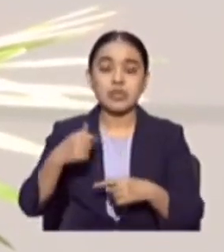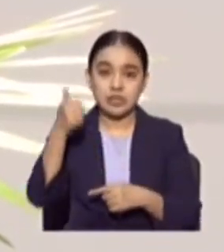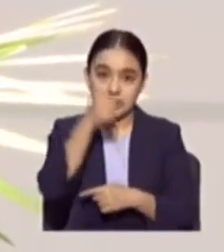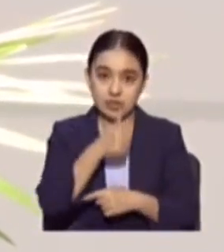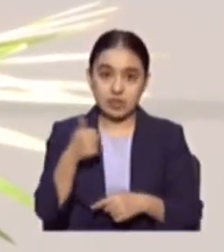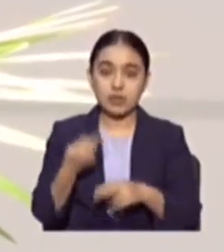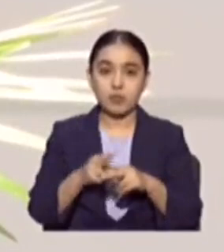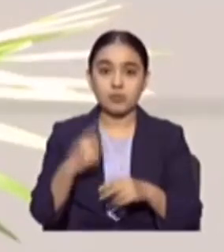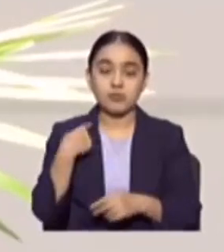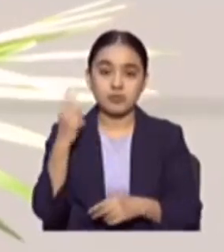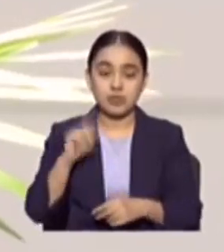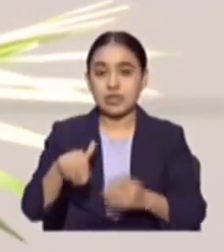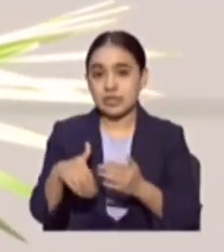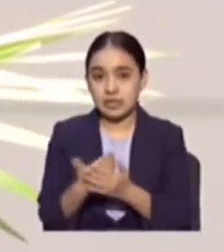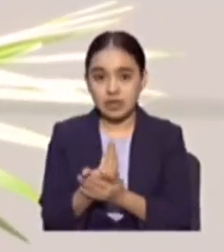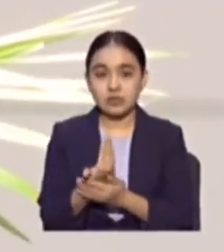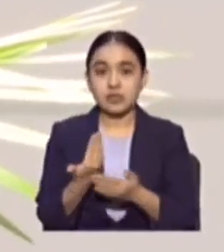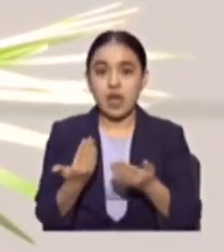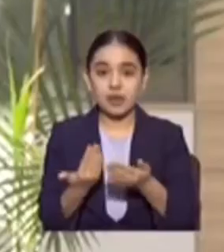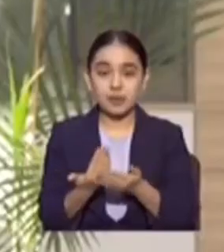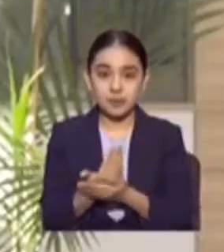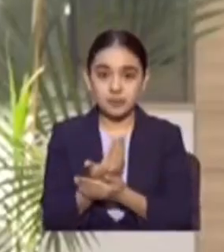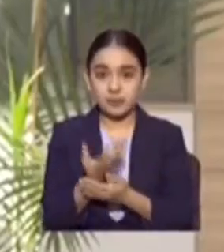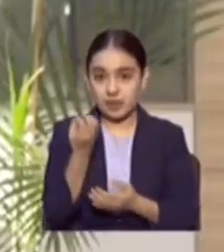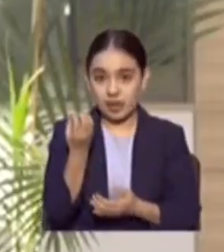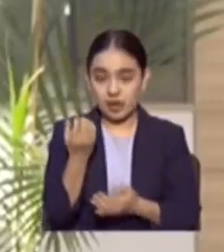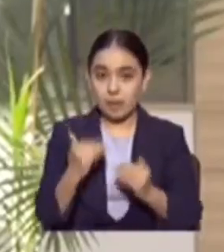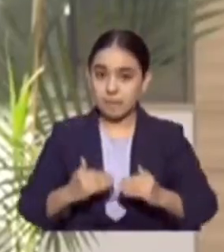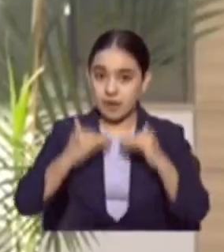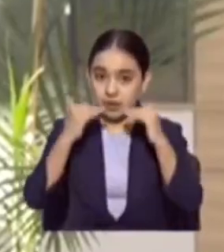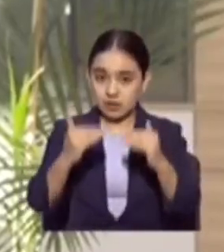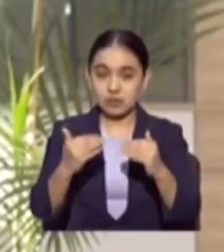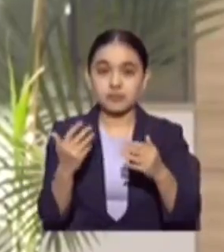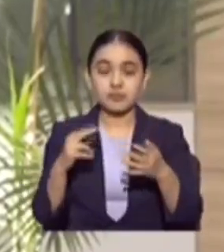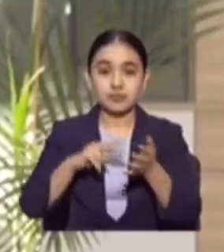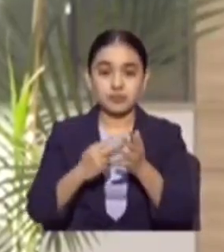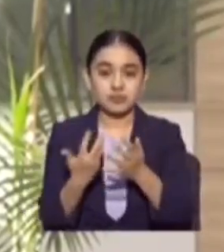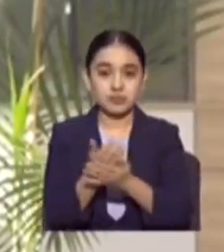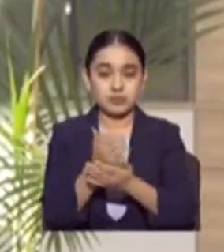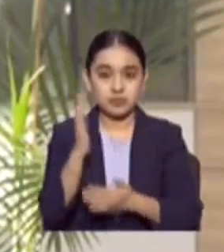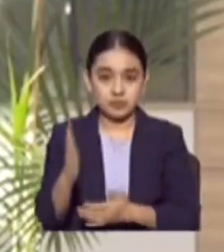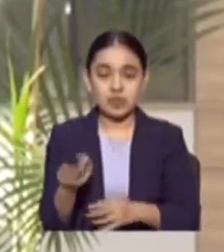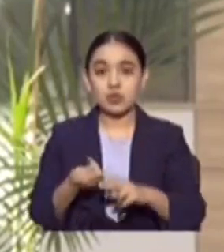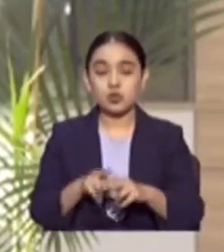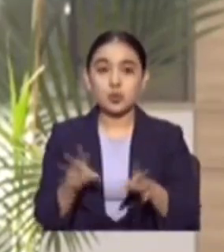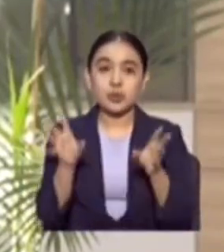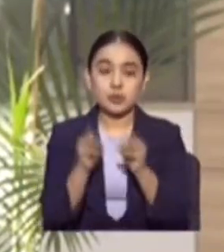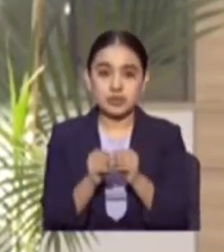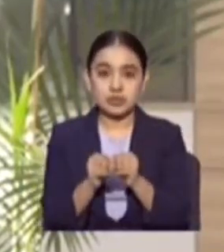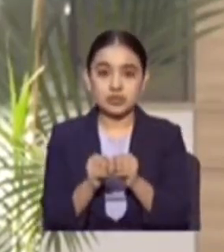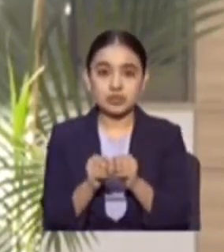ham ushbu raqamlarni yangilab, yangi bir yana ham balandroq marralarni qo'yib boramiz. Shu bilan